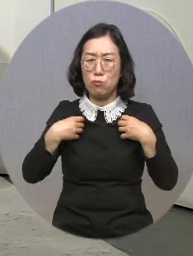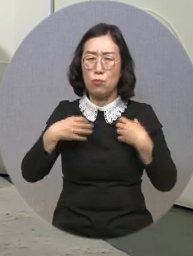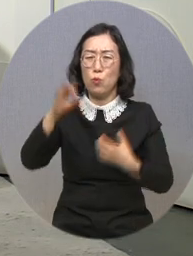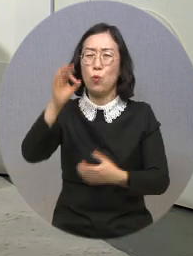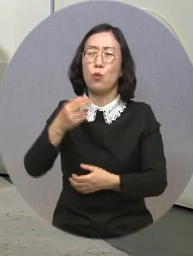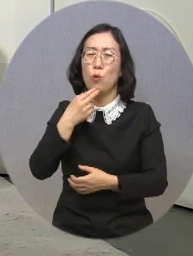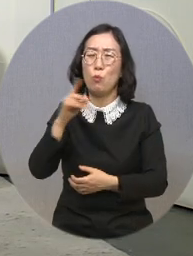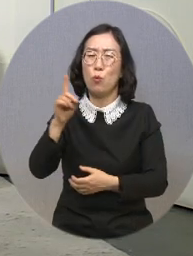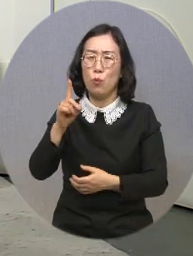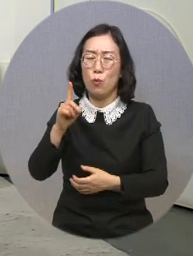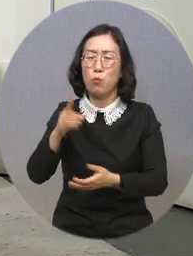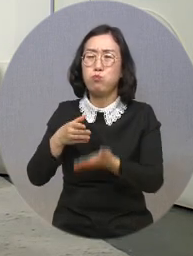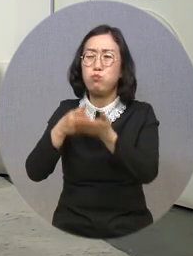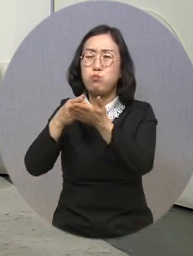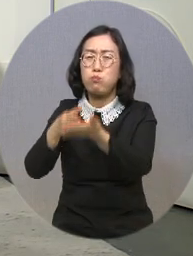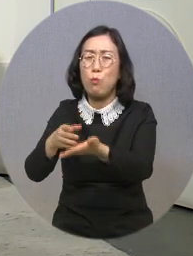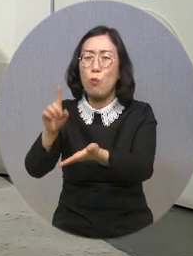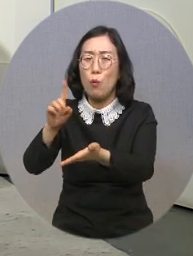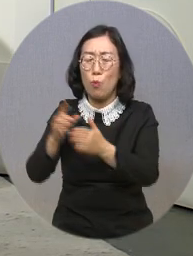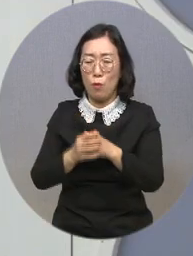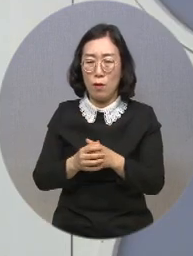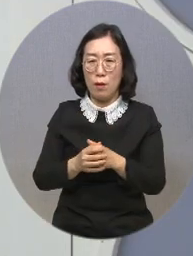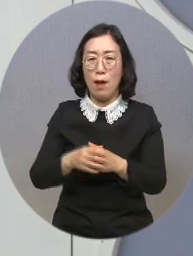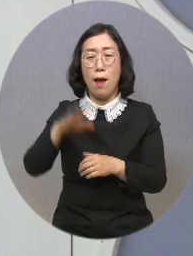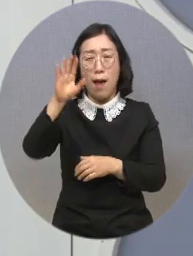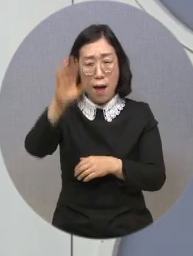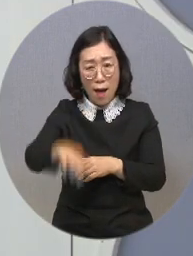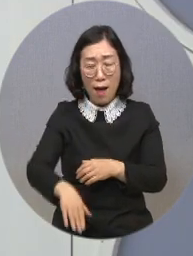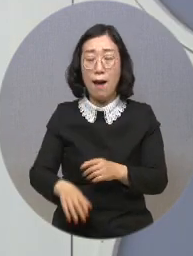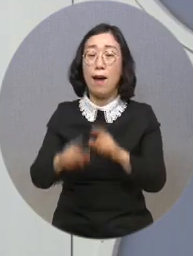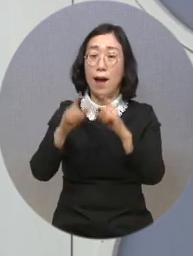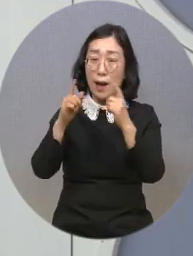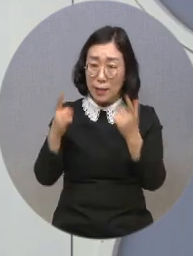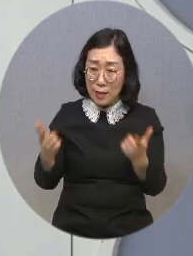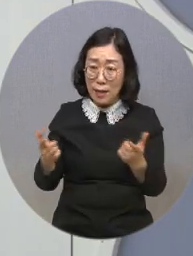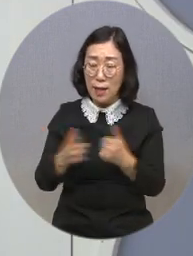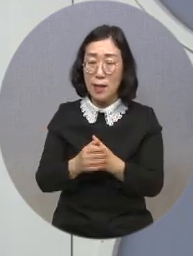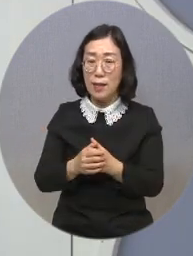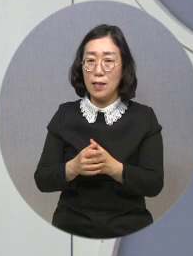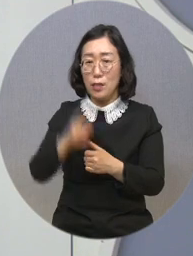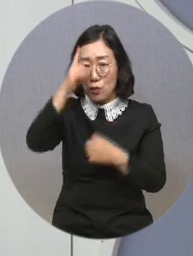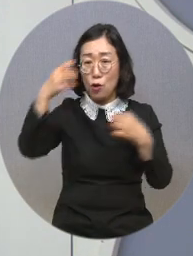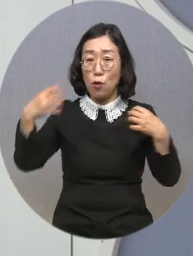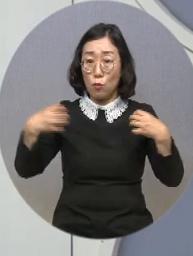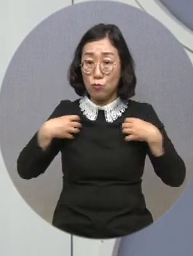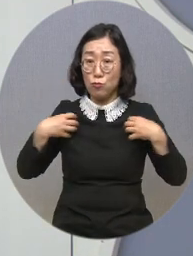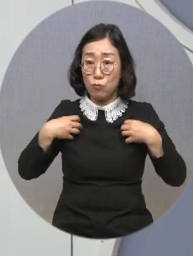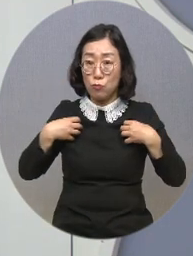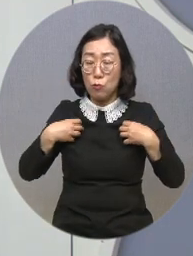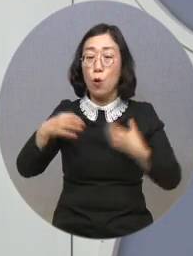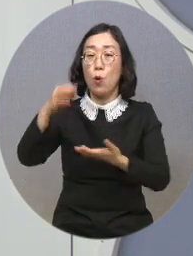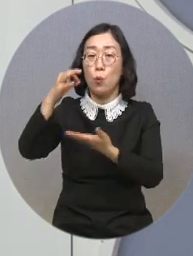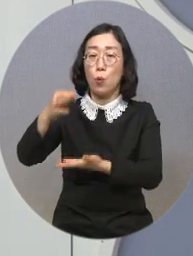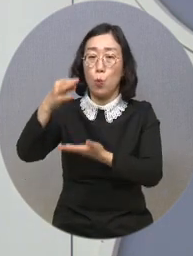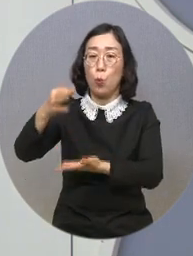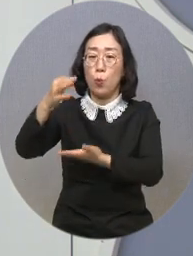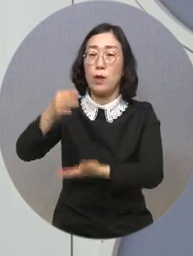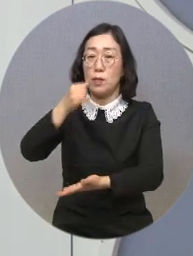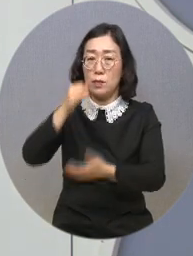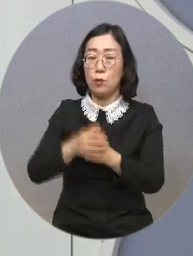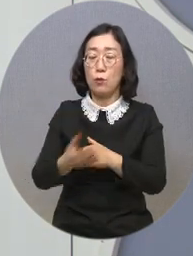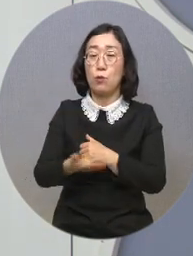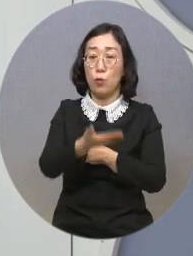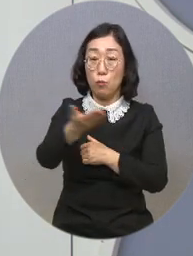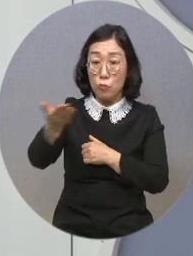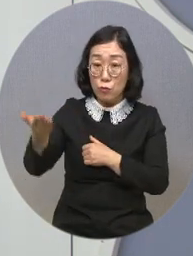그 얘기해봐야 되겠느냐 이런 거예요. 그래서 제가 그게 아니다. 정부 돈 이제 많이 있으니까